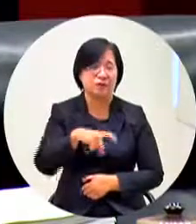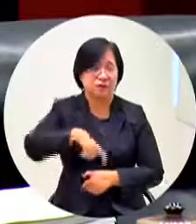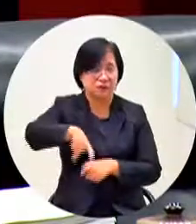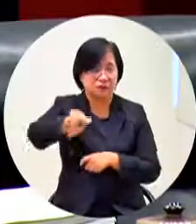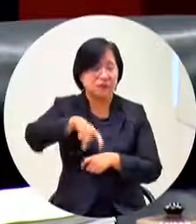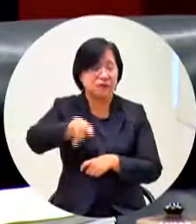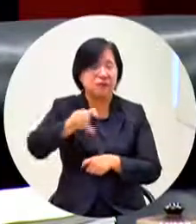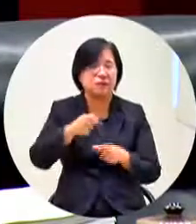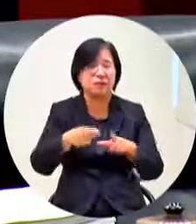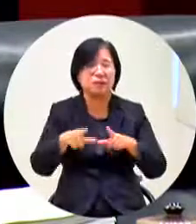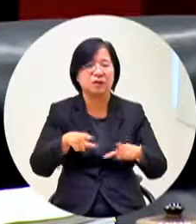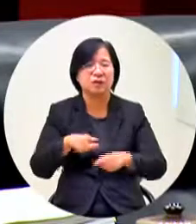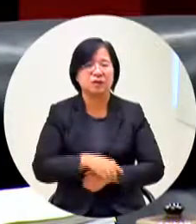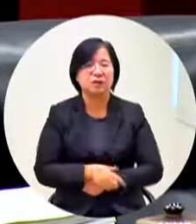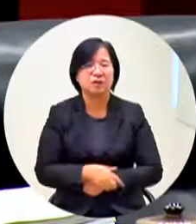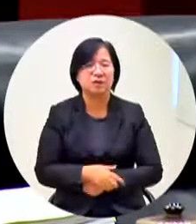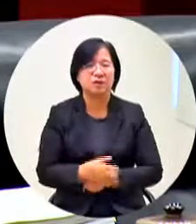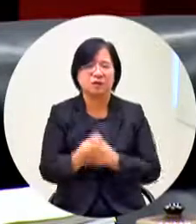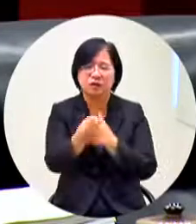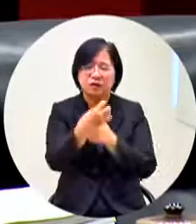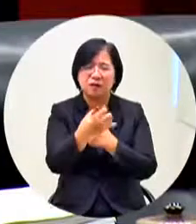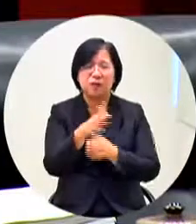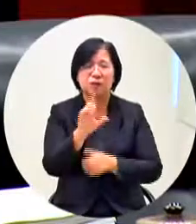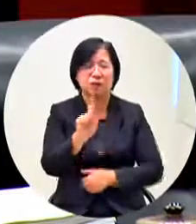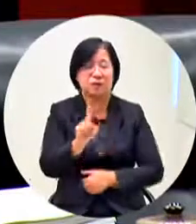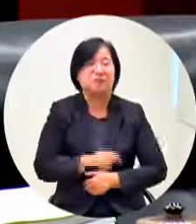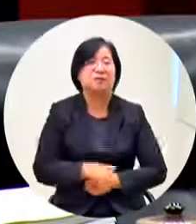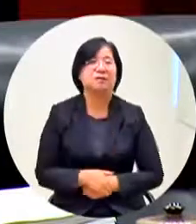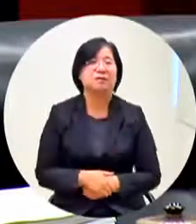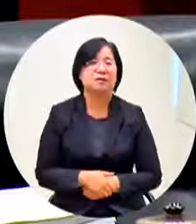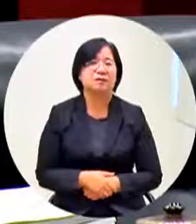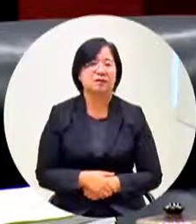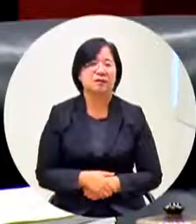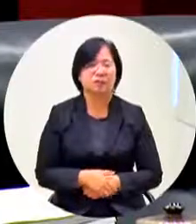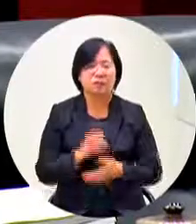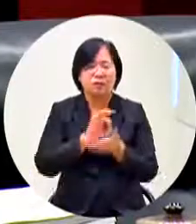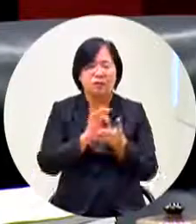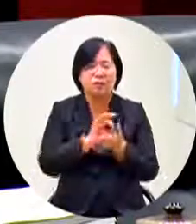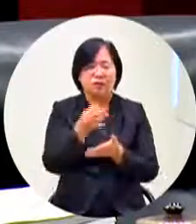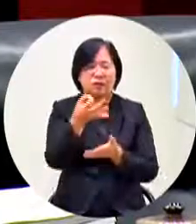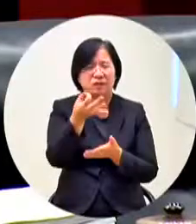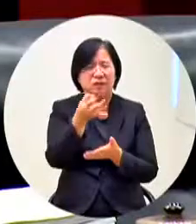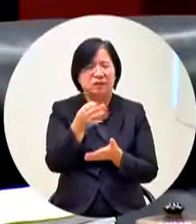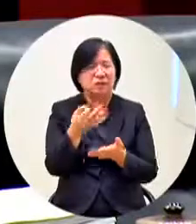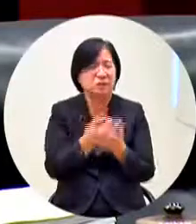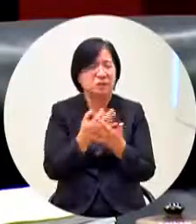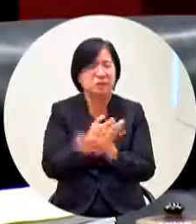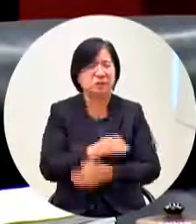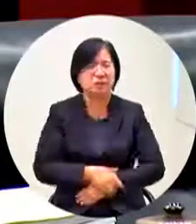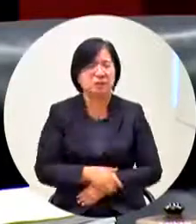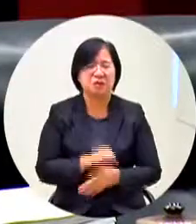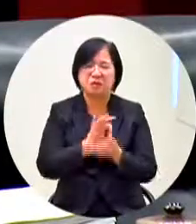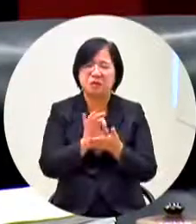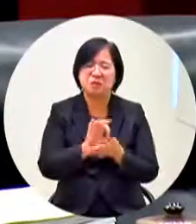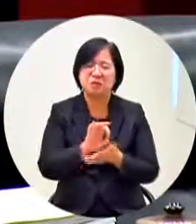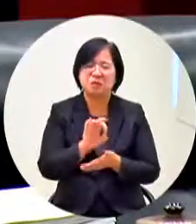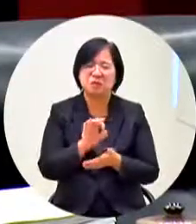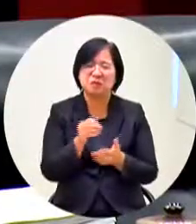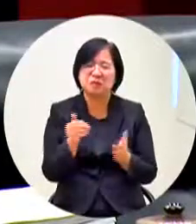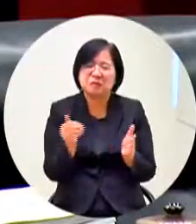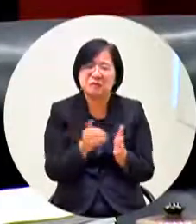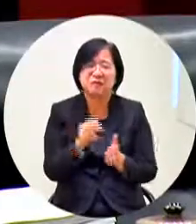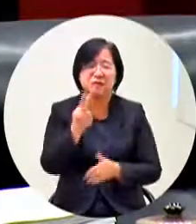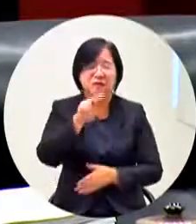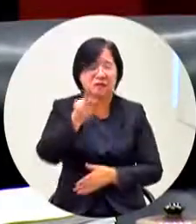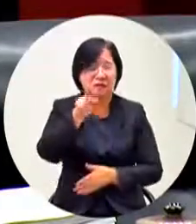一块你们一直给我的讯息就是说我们没有那么多经费，因为开起来可能要买到2000万，所以是